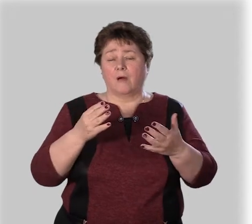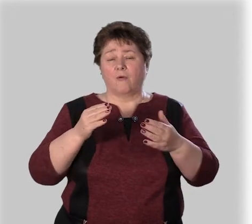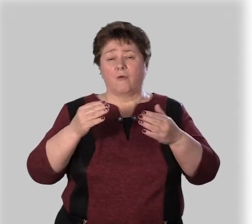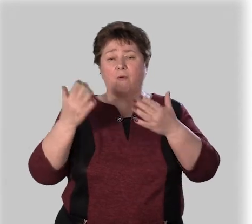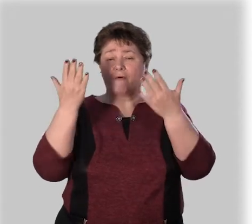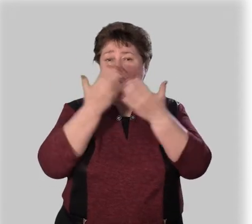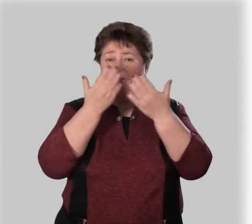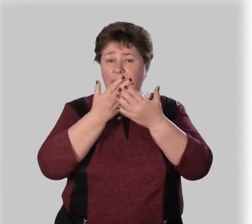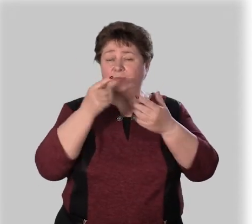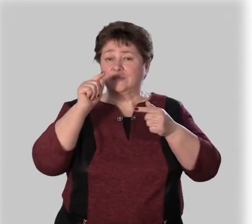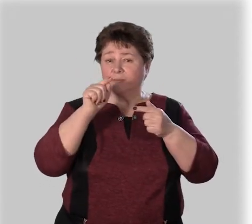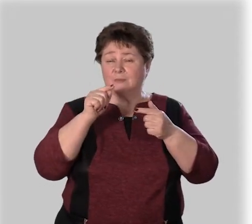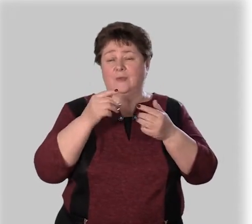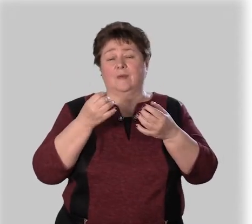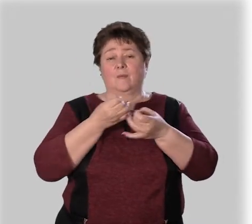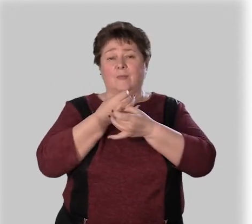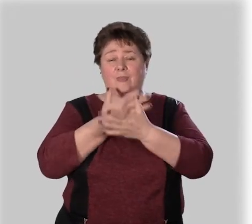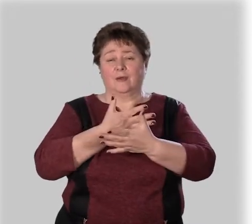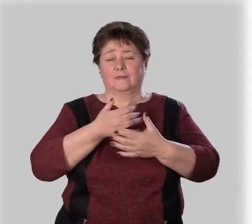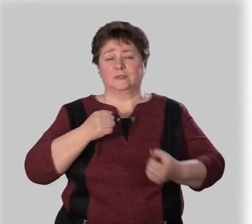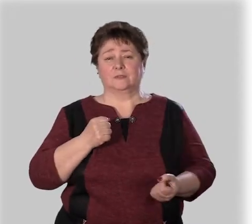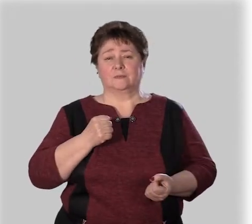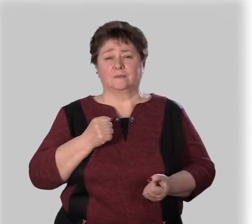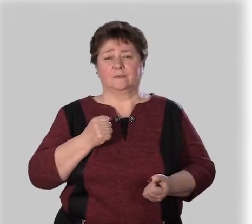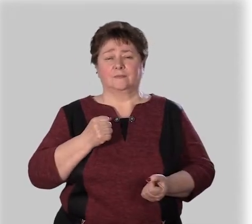Какой фильм тебе понравился?